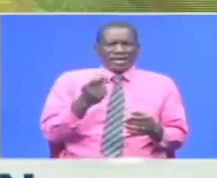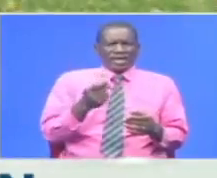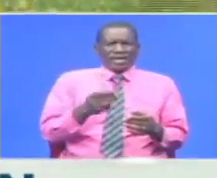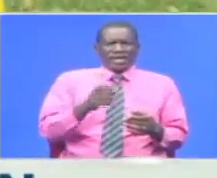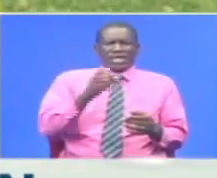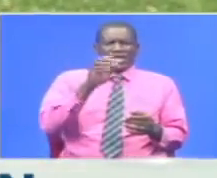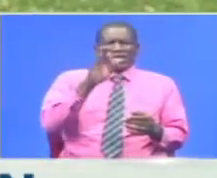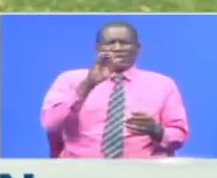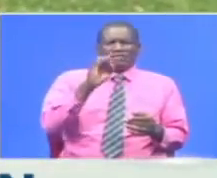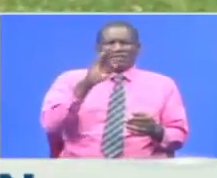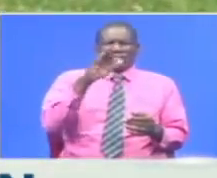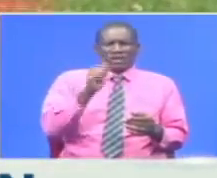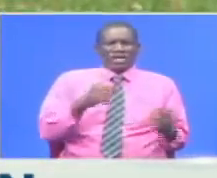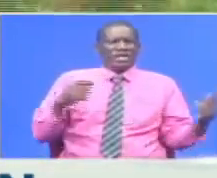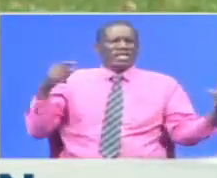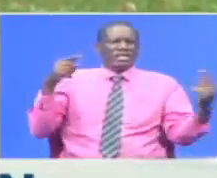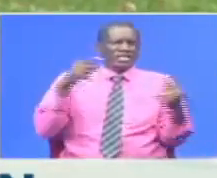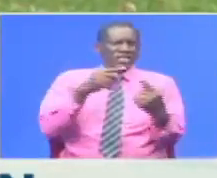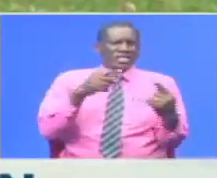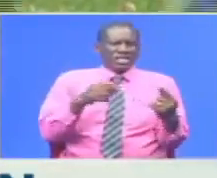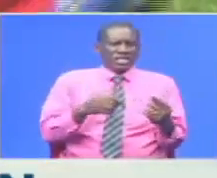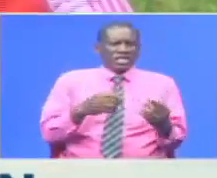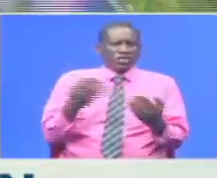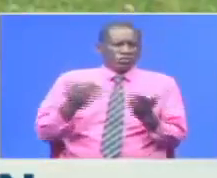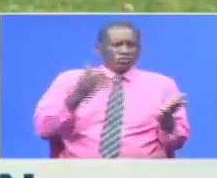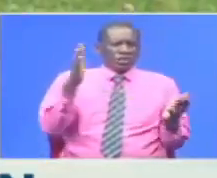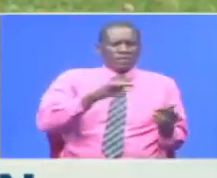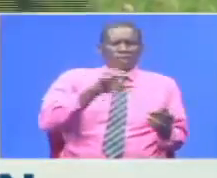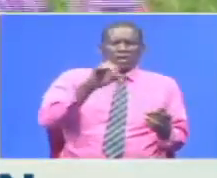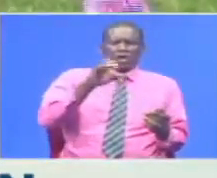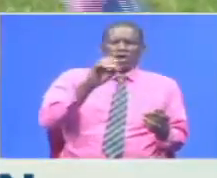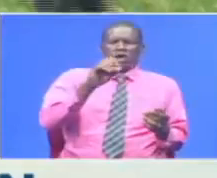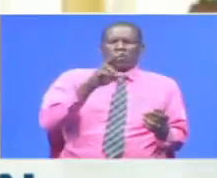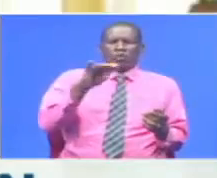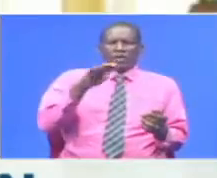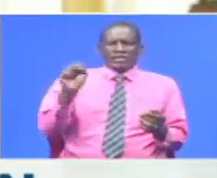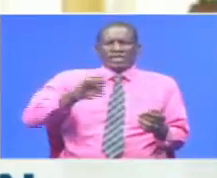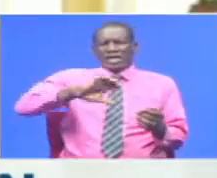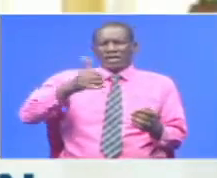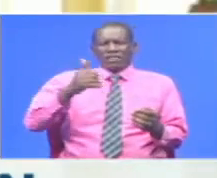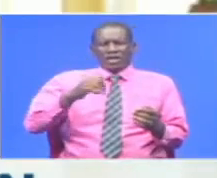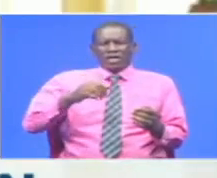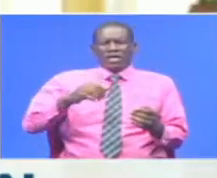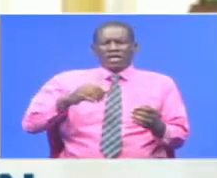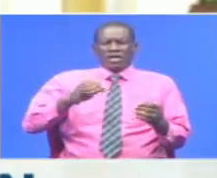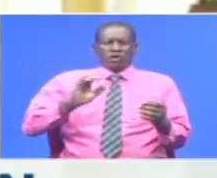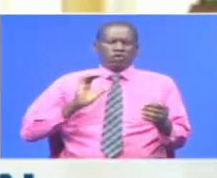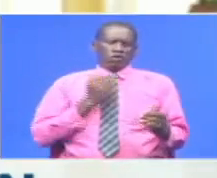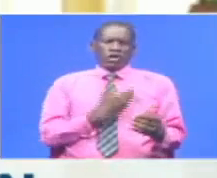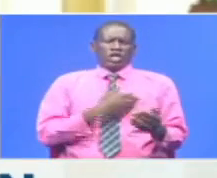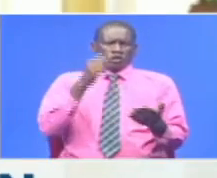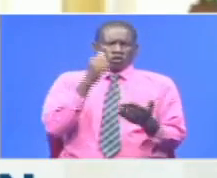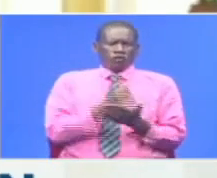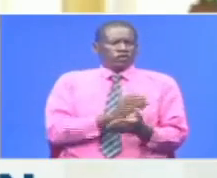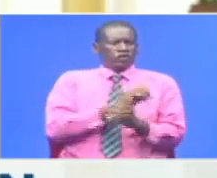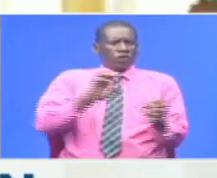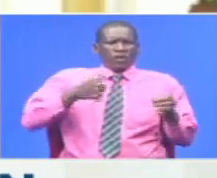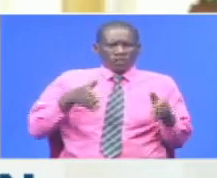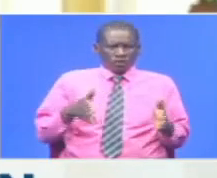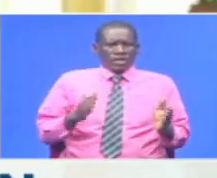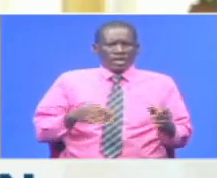FIFA mpaka mrudishe Doris na wenzake kwenye ofisi. Hamna